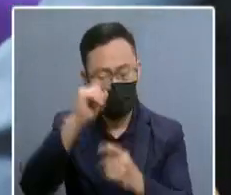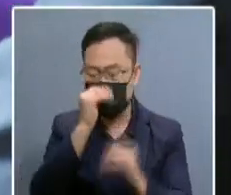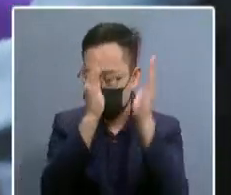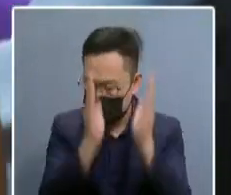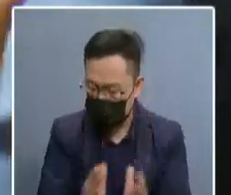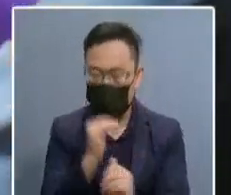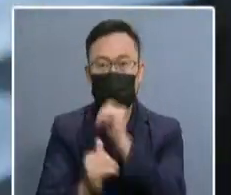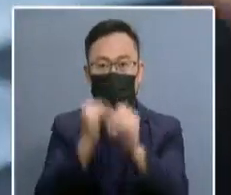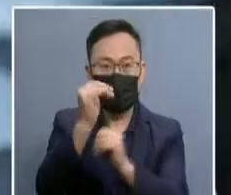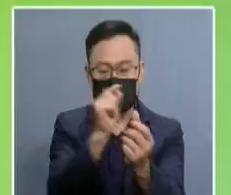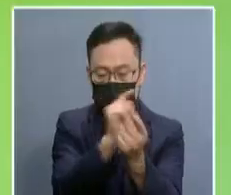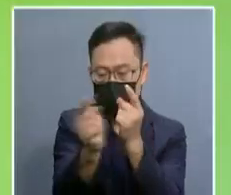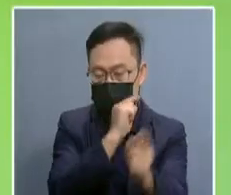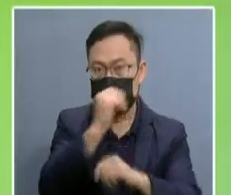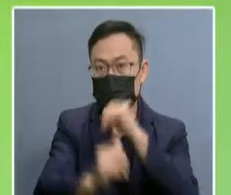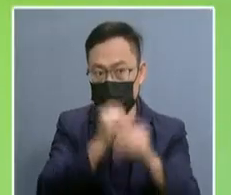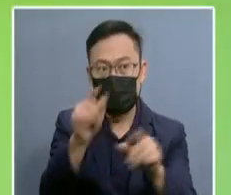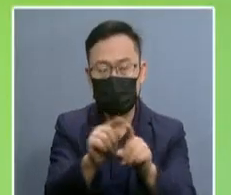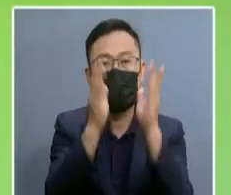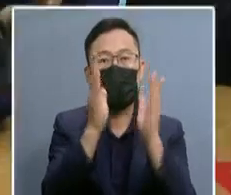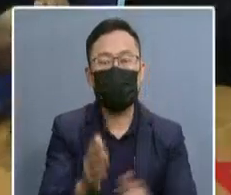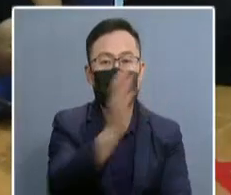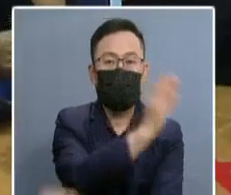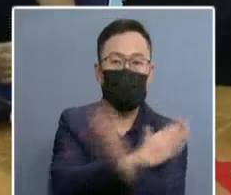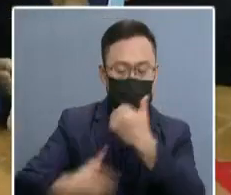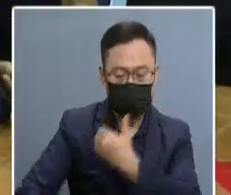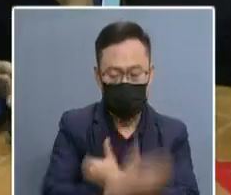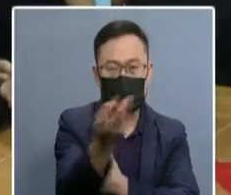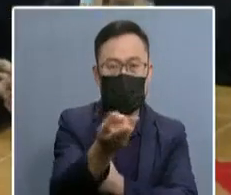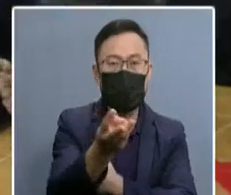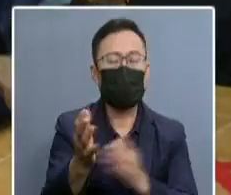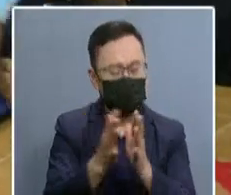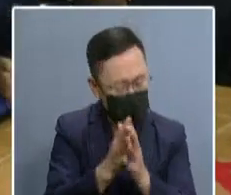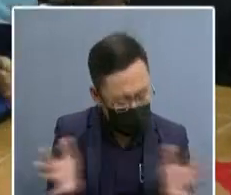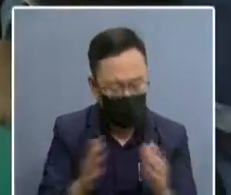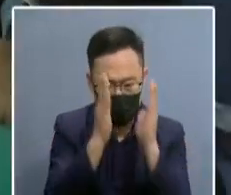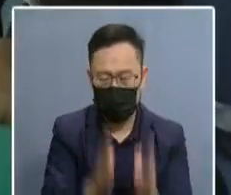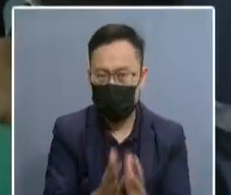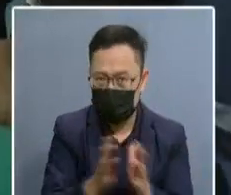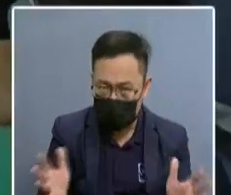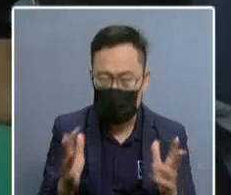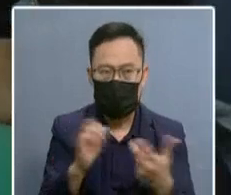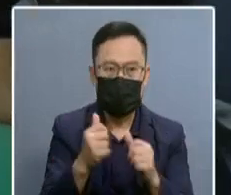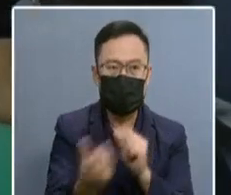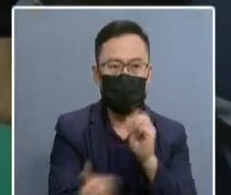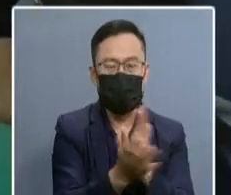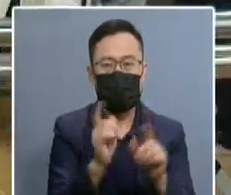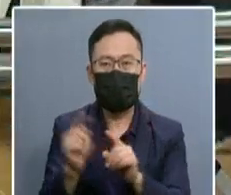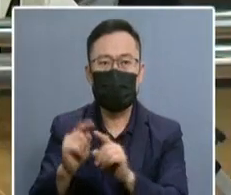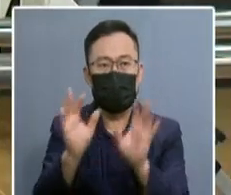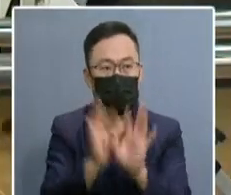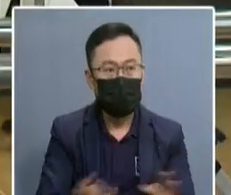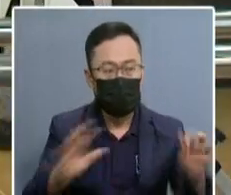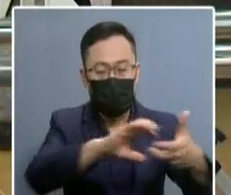ฒนาสังคมโดยเฉพาะกลุ่มเปราะบางด้อยโอกาสที่มีจำนวนมากในพื้นที่แห่งนี้ซึ่งยังคงต้องอาศัยความร่วมมือจากทุกภ